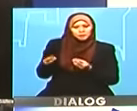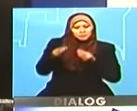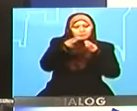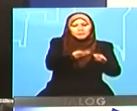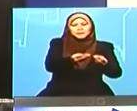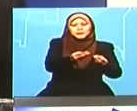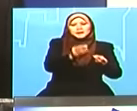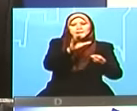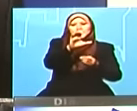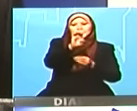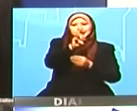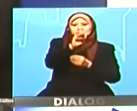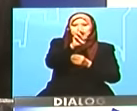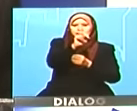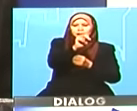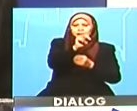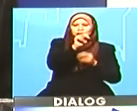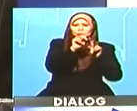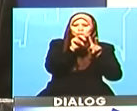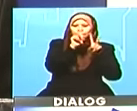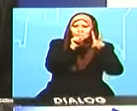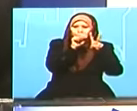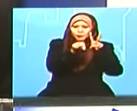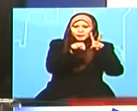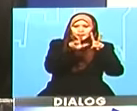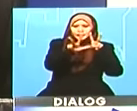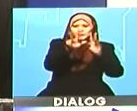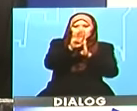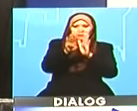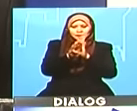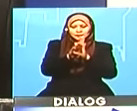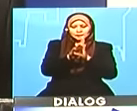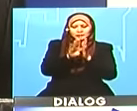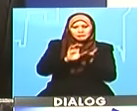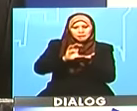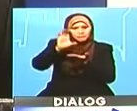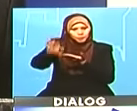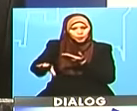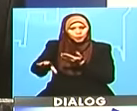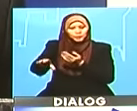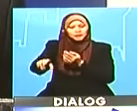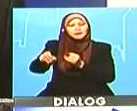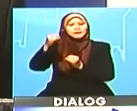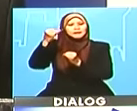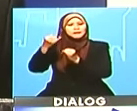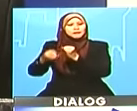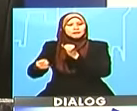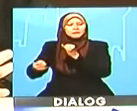sebanyak 2.3 bilion ini dibawa pada Cayman, dilaburkan dan berakhir